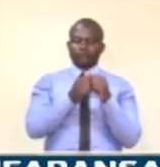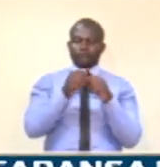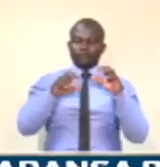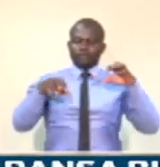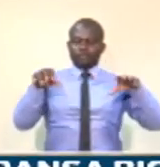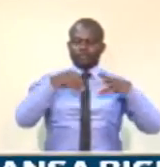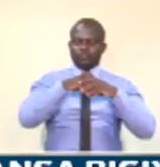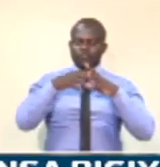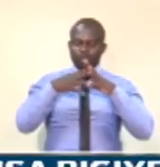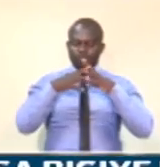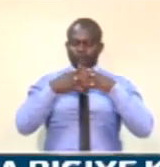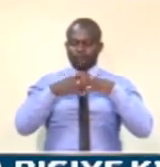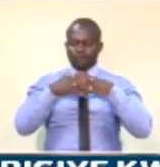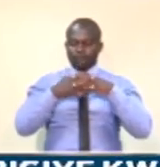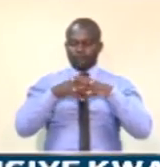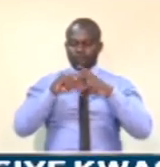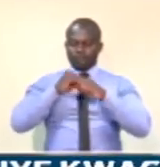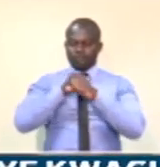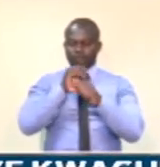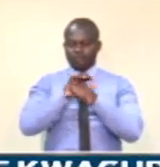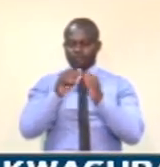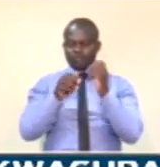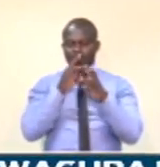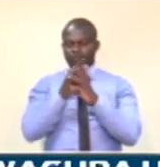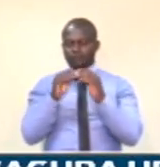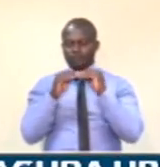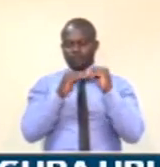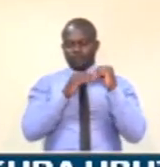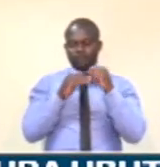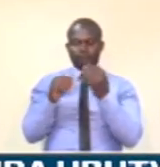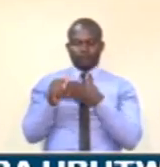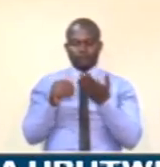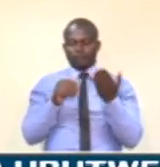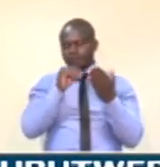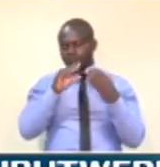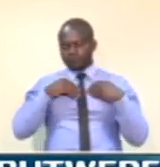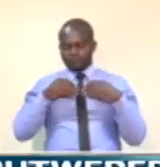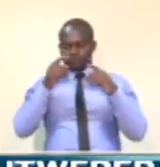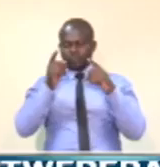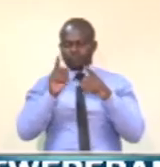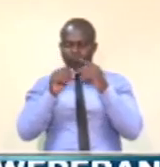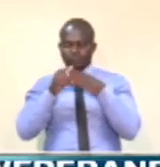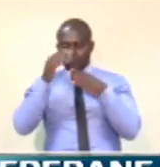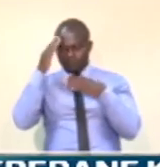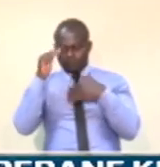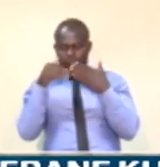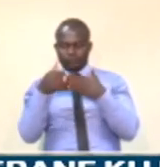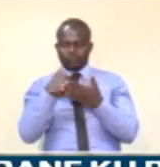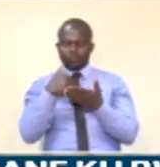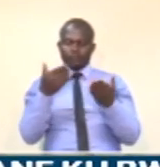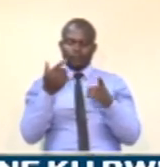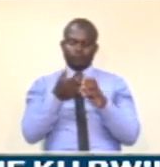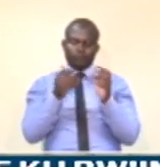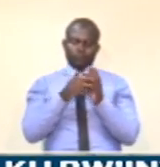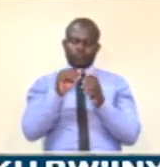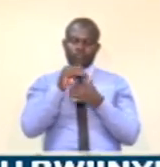by'izo nyamaswa zifatwa nk'izirinzwe bikomeye ku rwego rw'isi. Uyu mudiplomate ariko ntiyemera ko yazanye abantu azi neza ko bafite ayo mahembe gusa